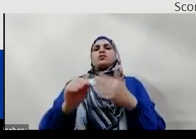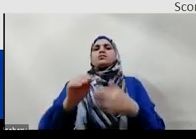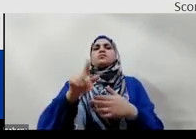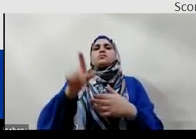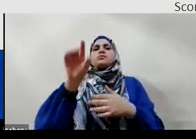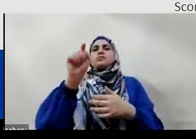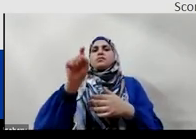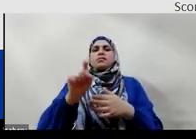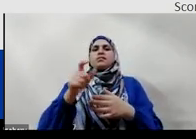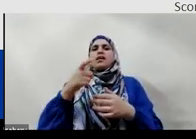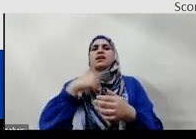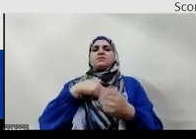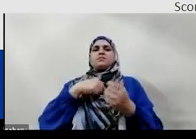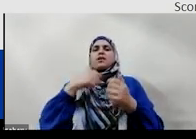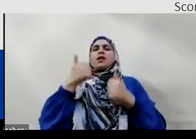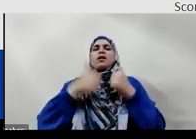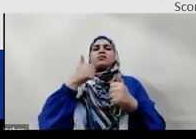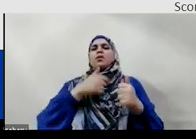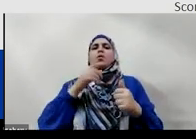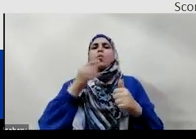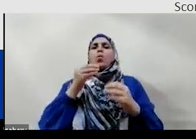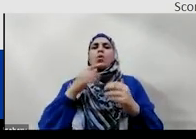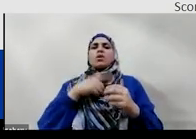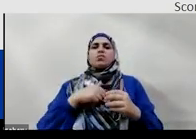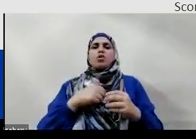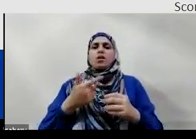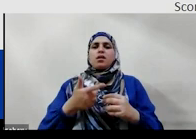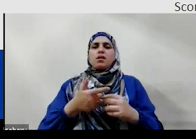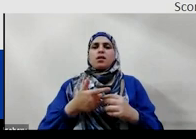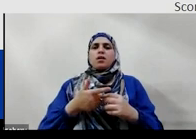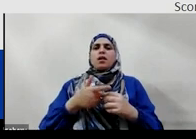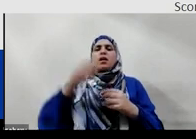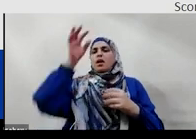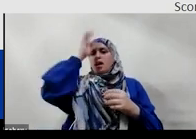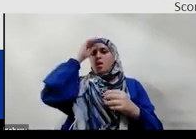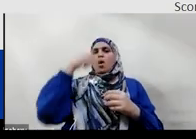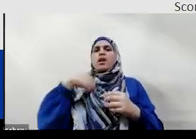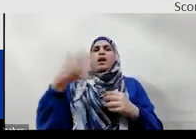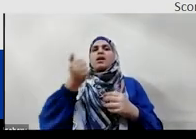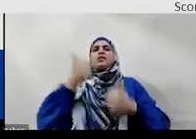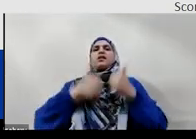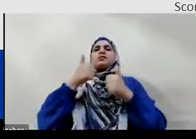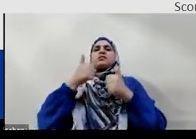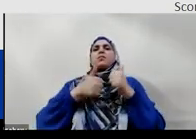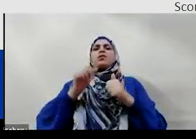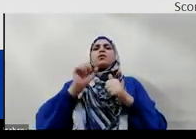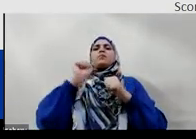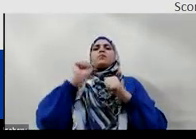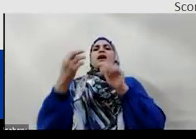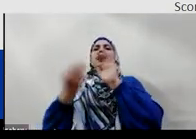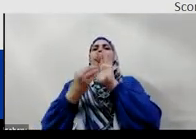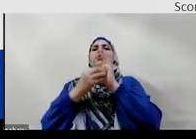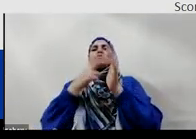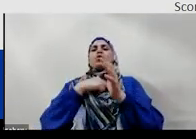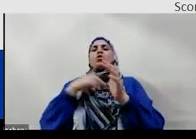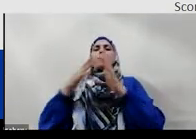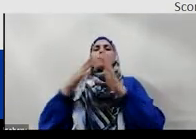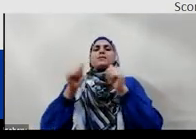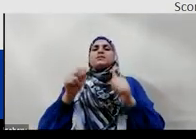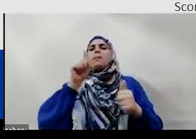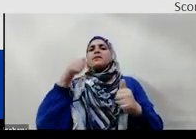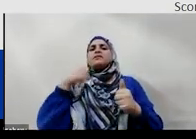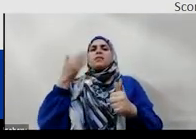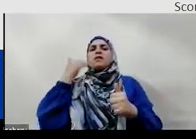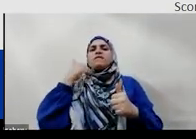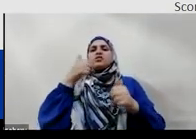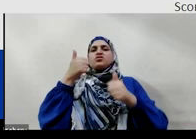منيو الاختبار اللي انا اخدته. طيب لو انا اخدت اختبار اجادة لغة انجليزية مقدم من الجامعات الحكومية المصرية بس انا مش لاقية الاختيار ده في الدروب